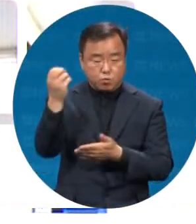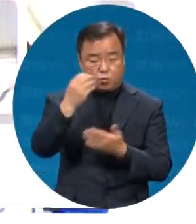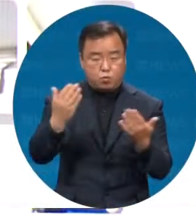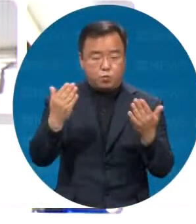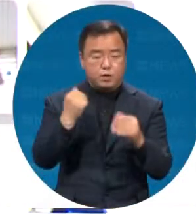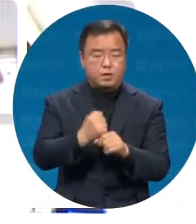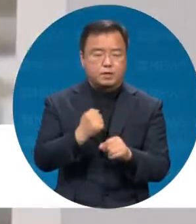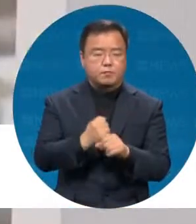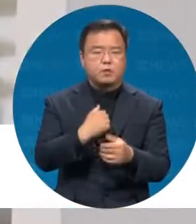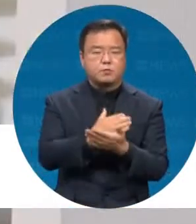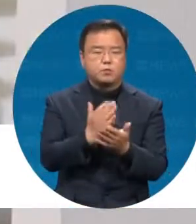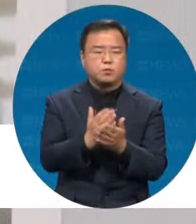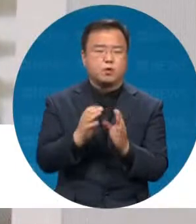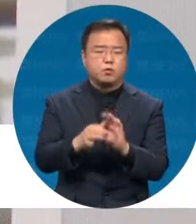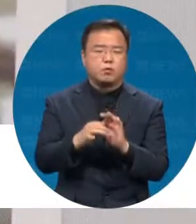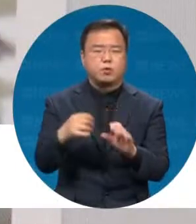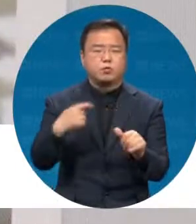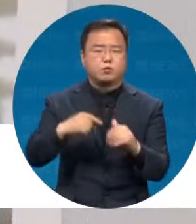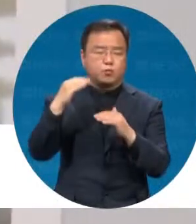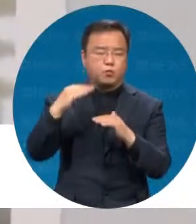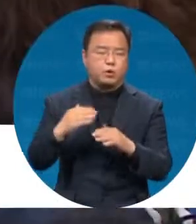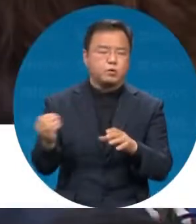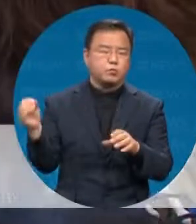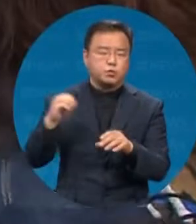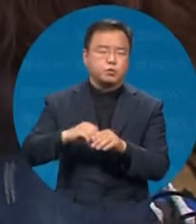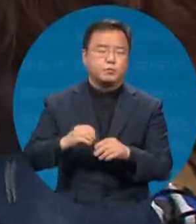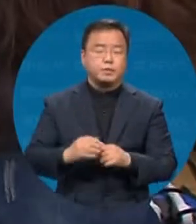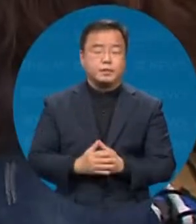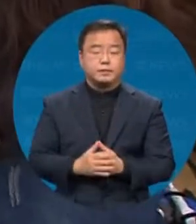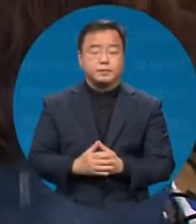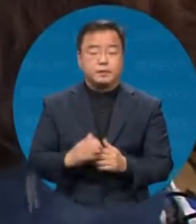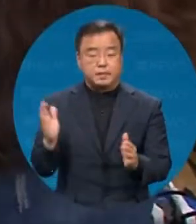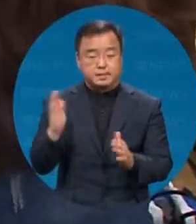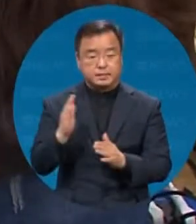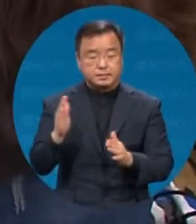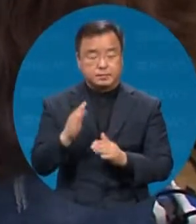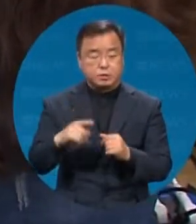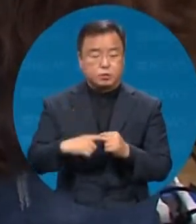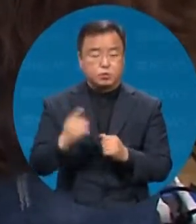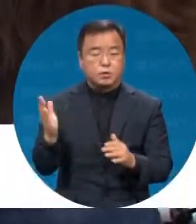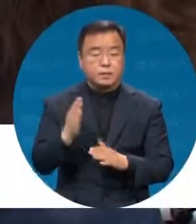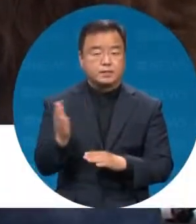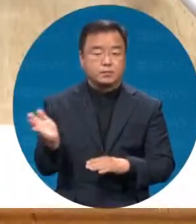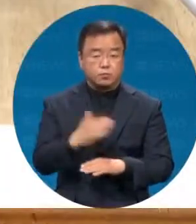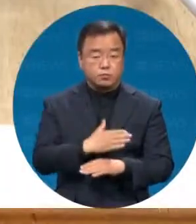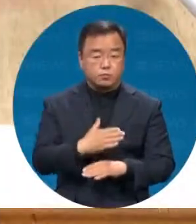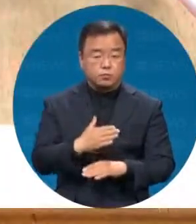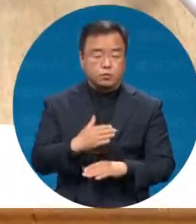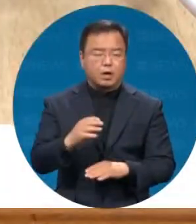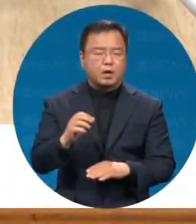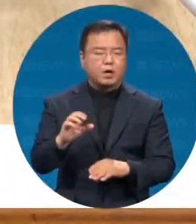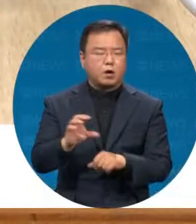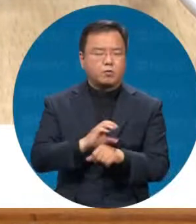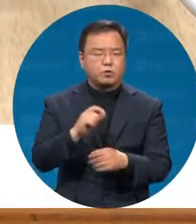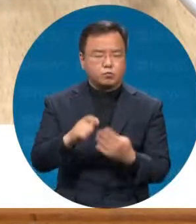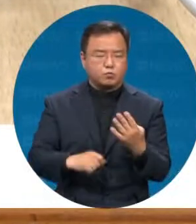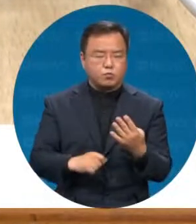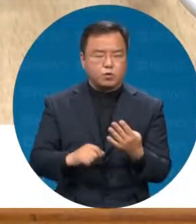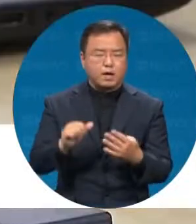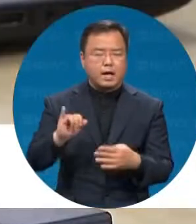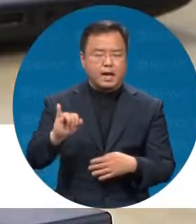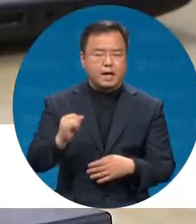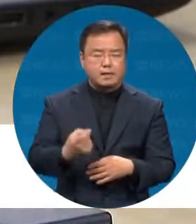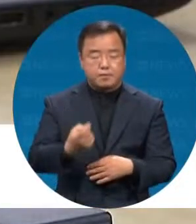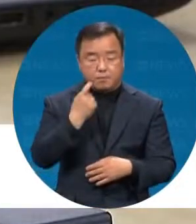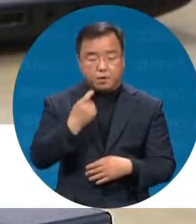분야와 관련된 교육 과정을 추가할 예정입니다 학생들이 초등학생 때부터 소프트웨어 인공지능을 필수로 배울 수 있게